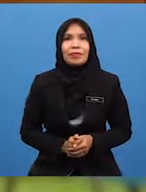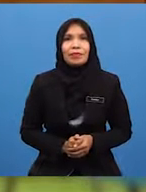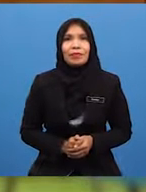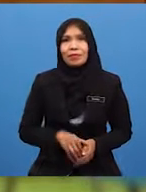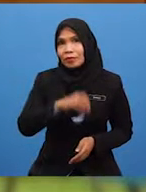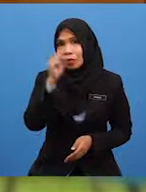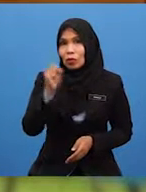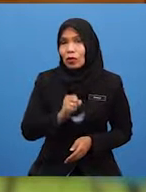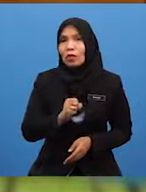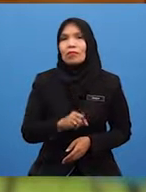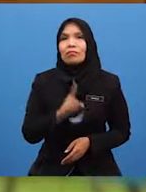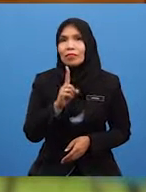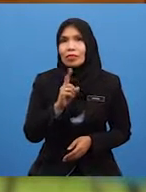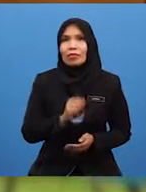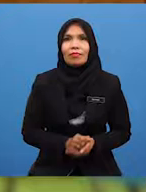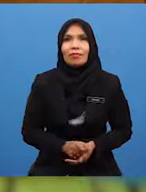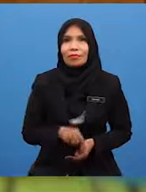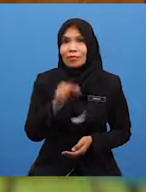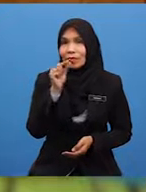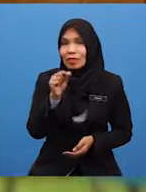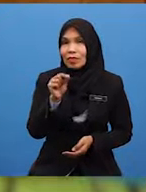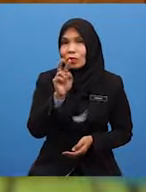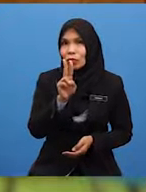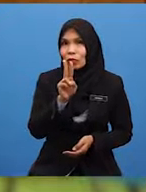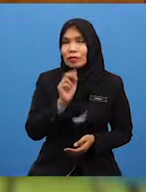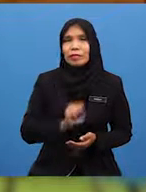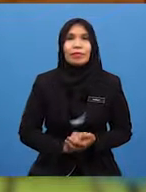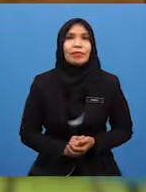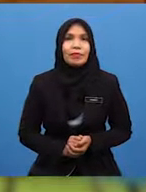Soalan pertama, titik 2.